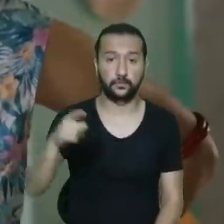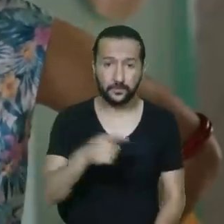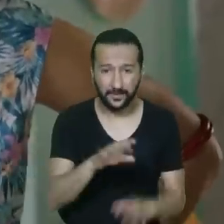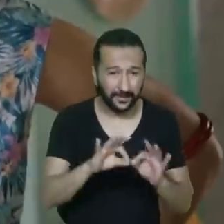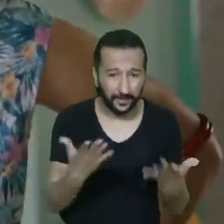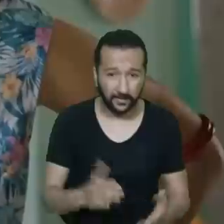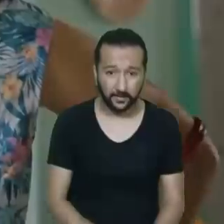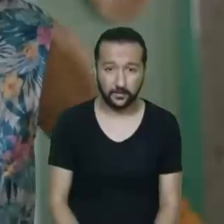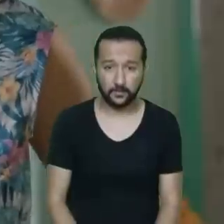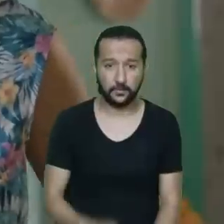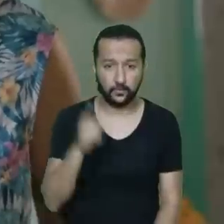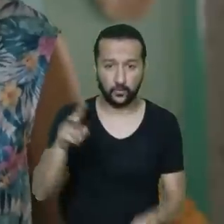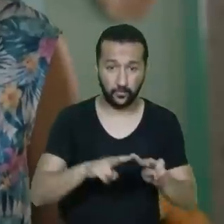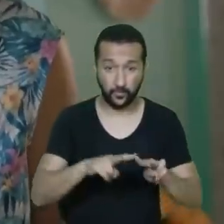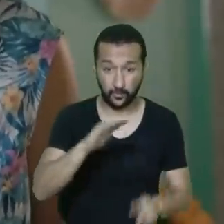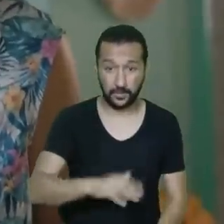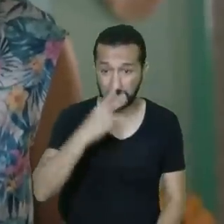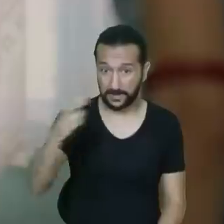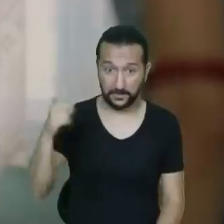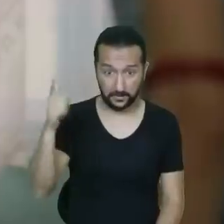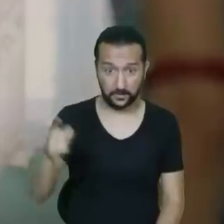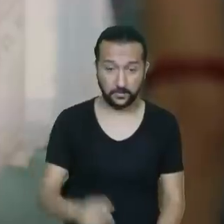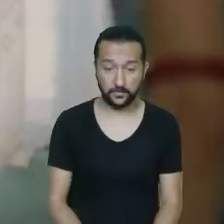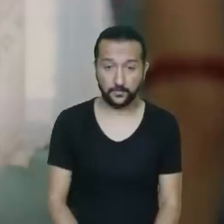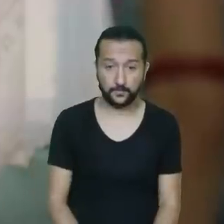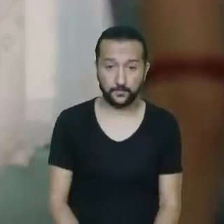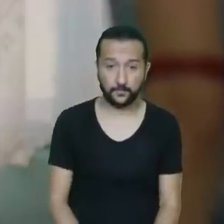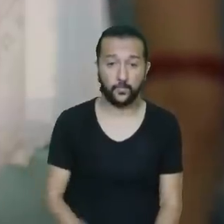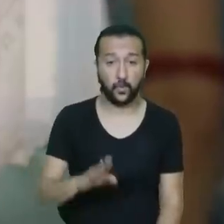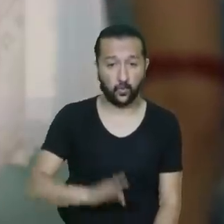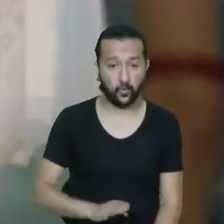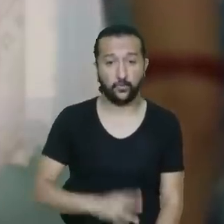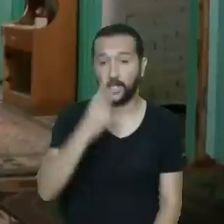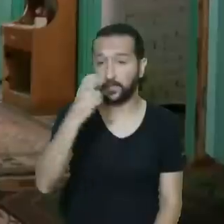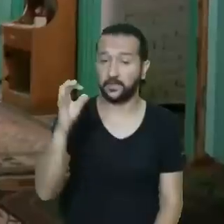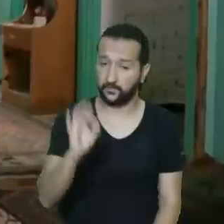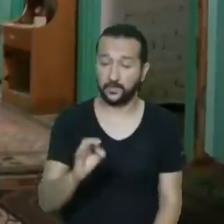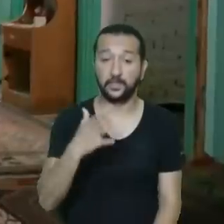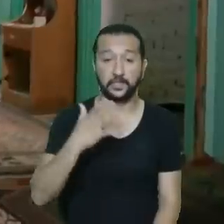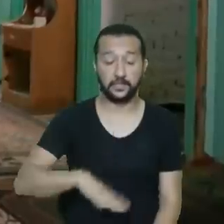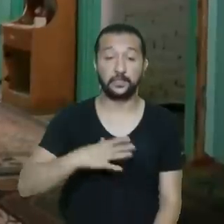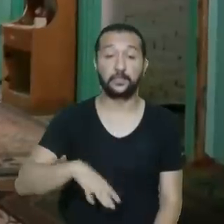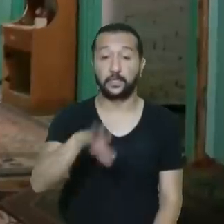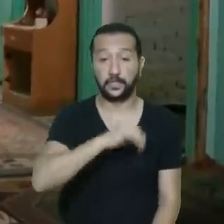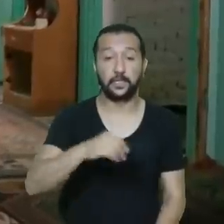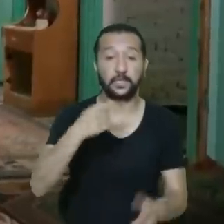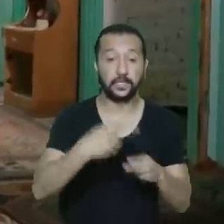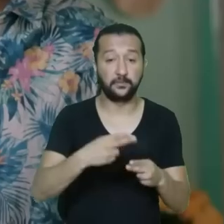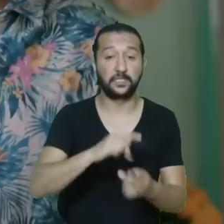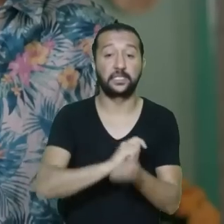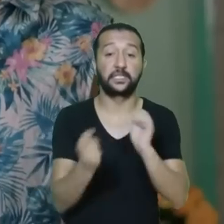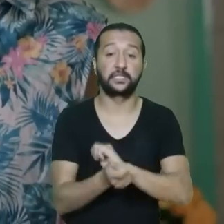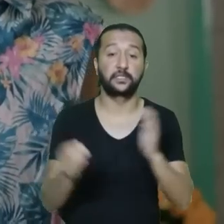İşte. Muzo'yu mu alacak elinden? Oğlumu alacak elinden. İsmini de Emerik koyacak.